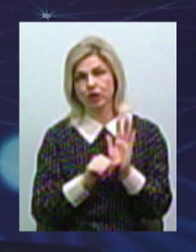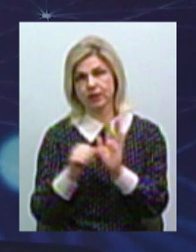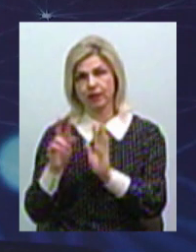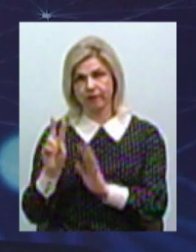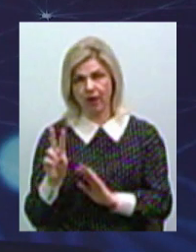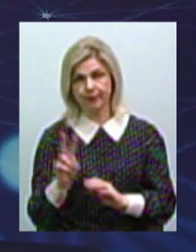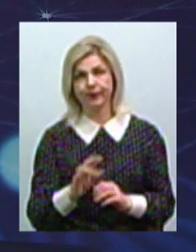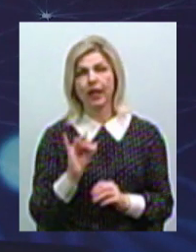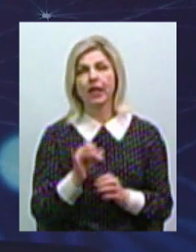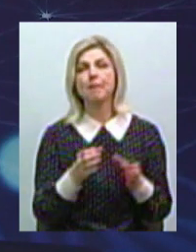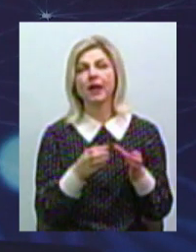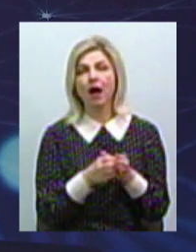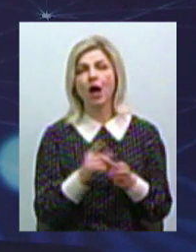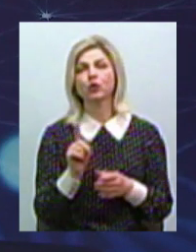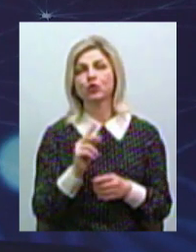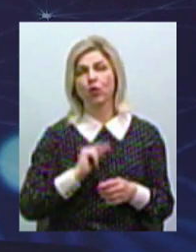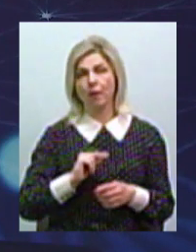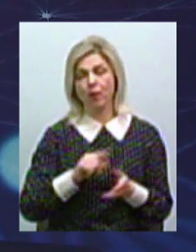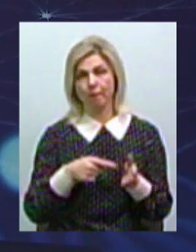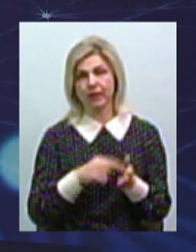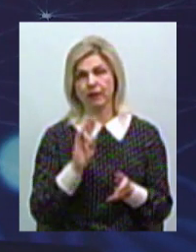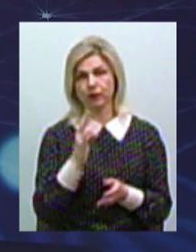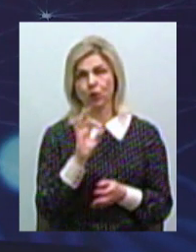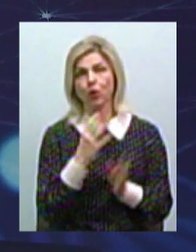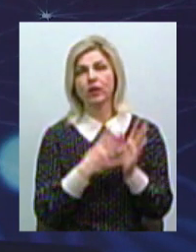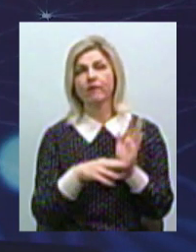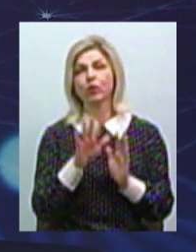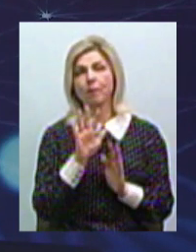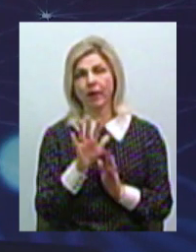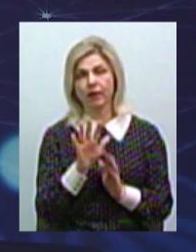095-80-71-762. Також мобільна бригада, яка працює в місті Миколаєві, це